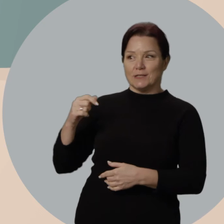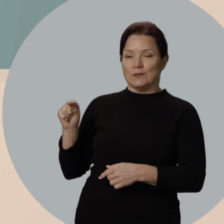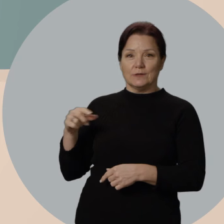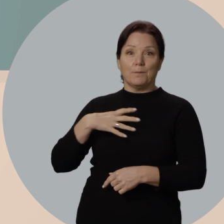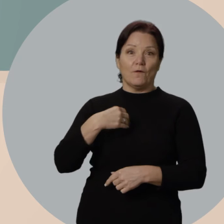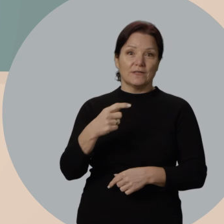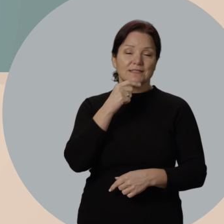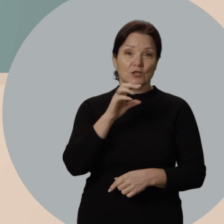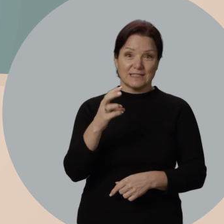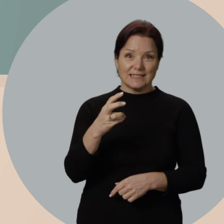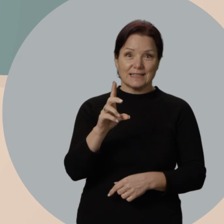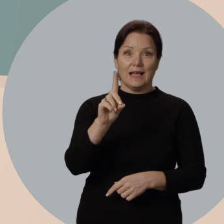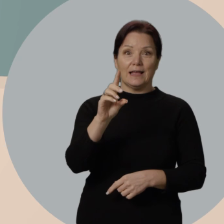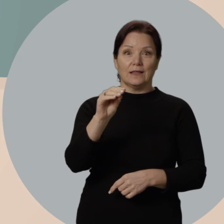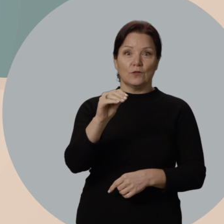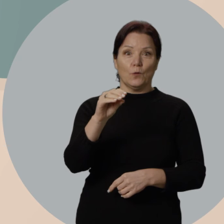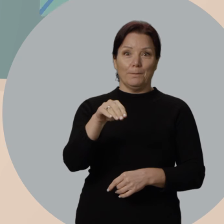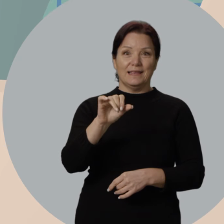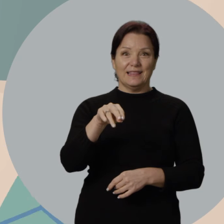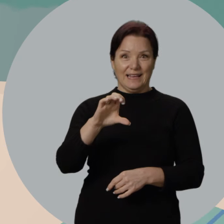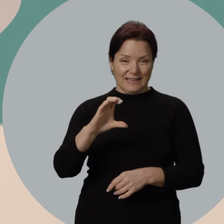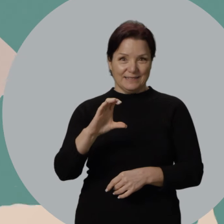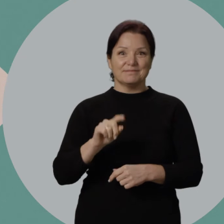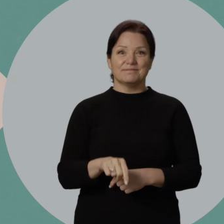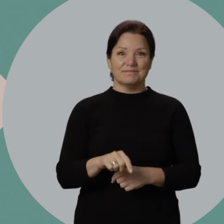Santoni, et mon garçon, 16 ans, Dominique Santoni.